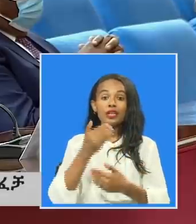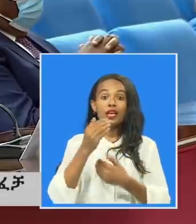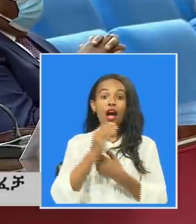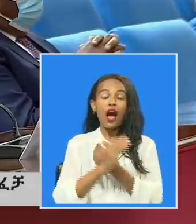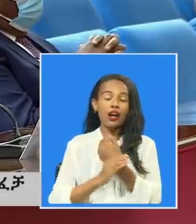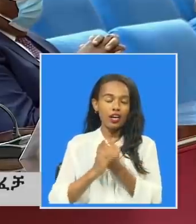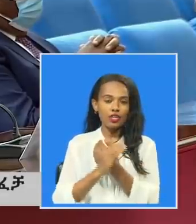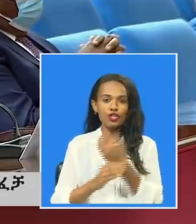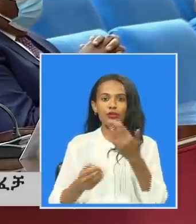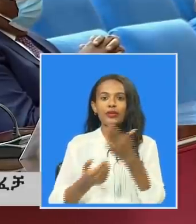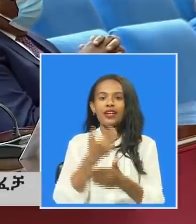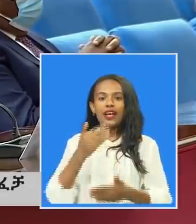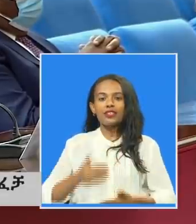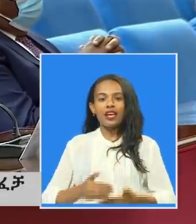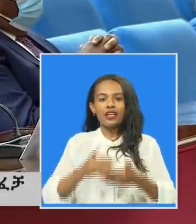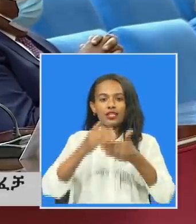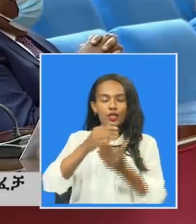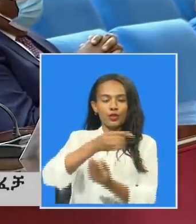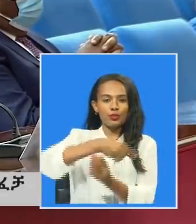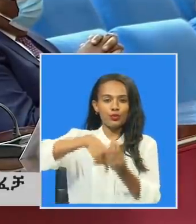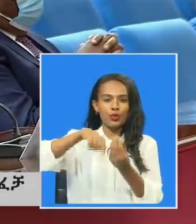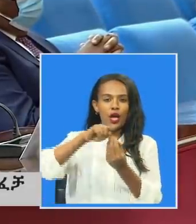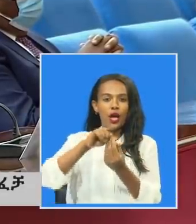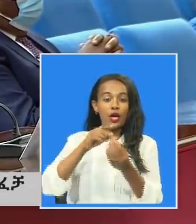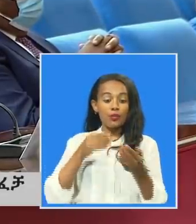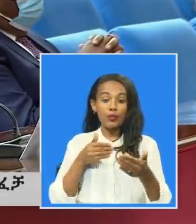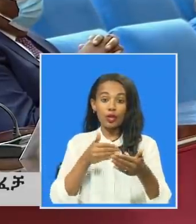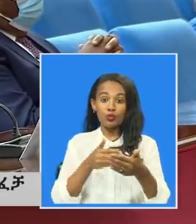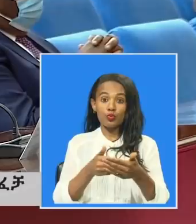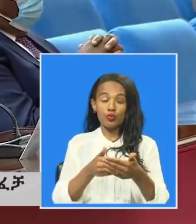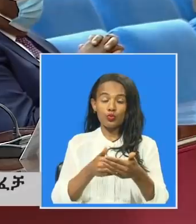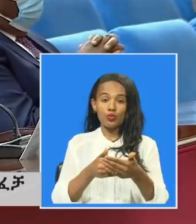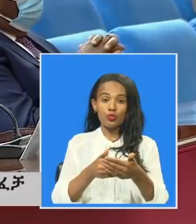ሀገራችን በህዳሴ ግድብ ዙሪያ በቅርቡ